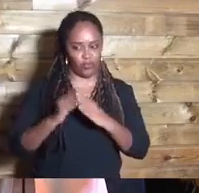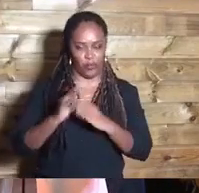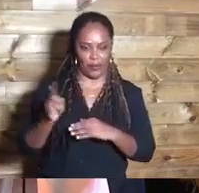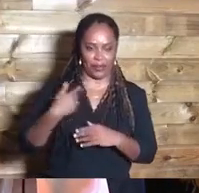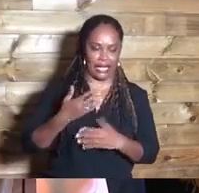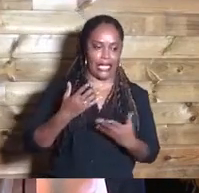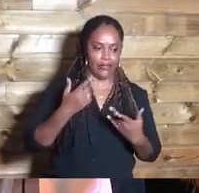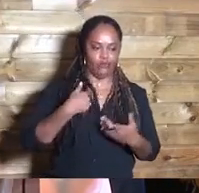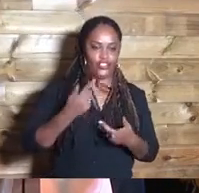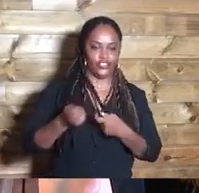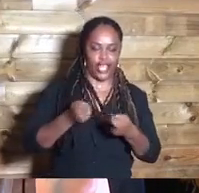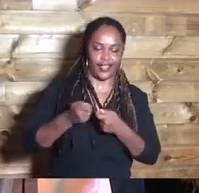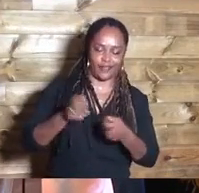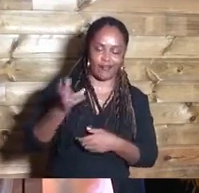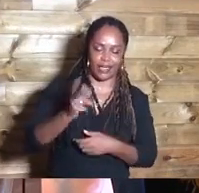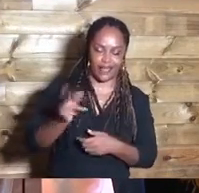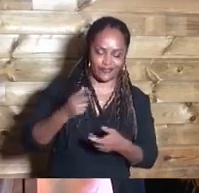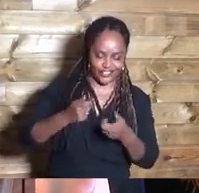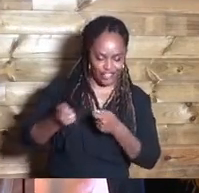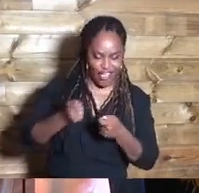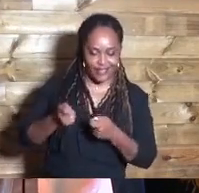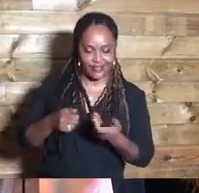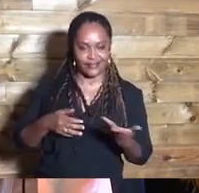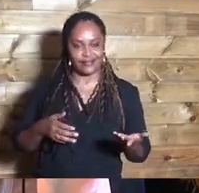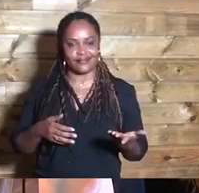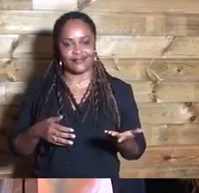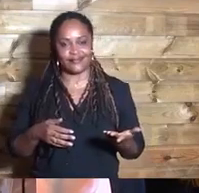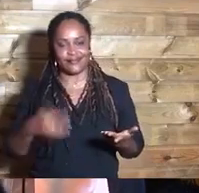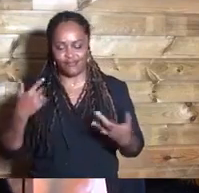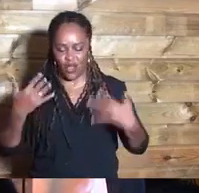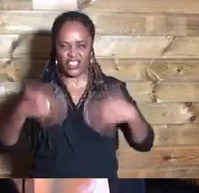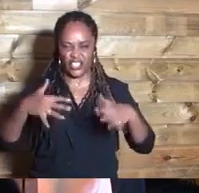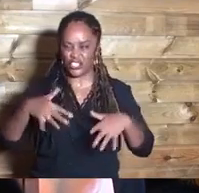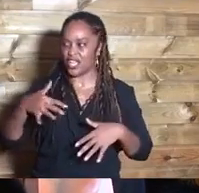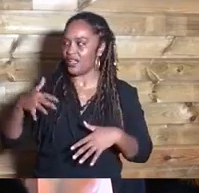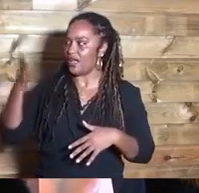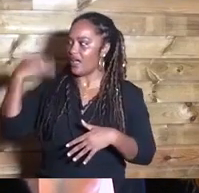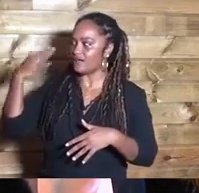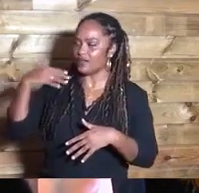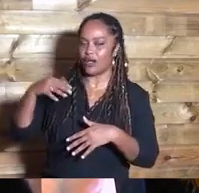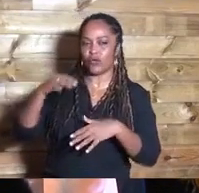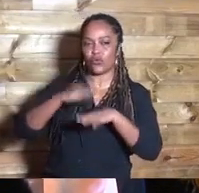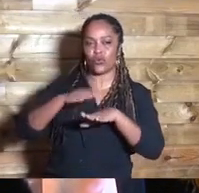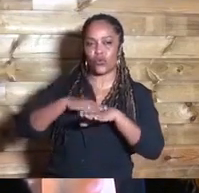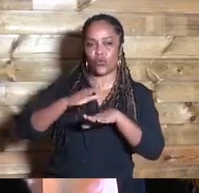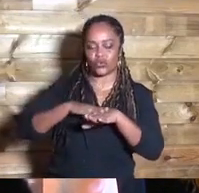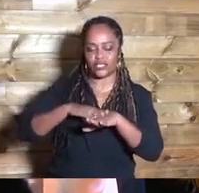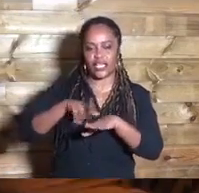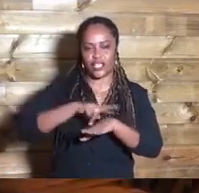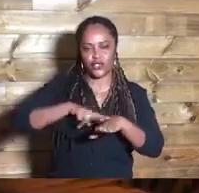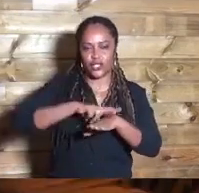D'autant plus qu'ils font des autres que en Jaffon cours au Conseil général, régional, pardon,